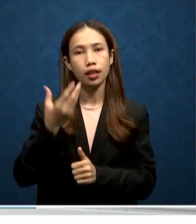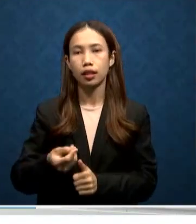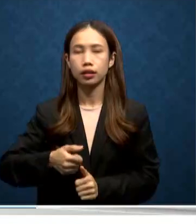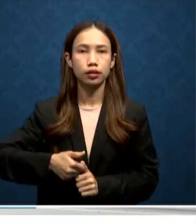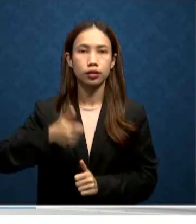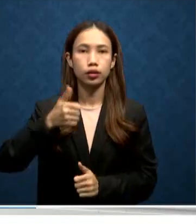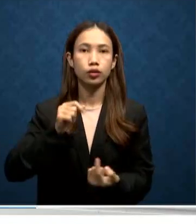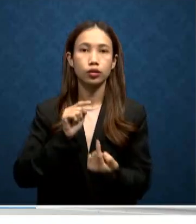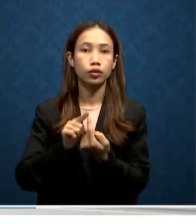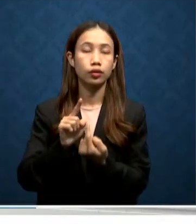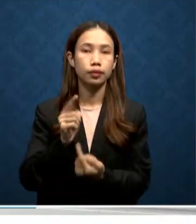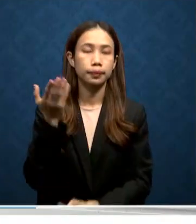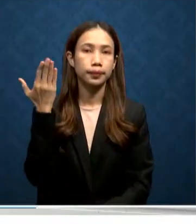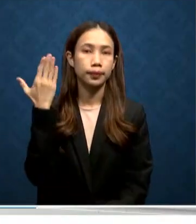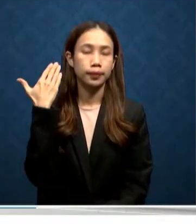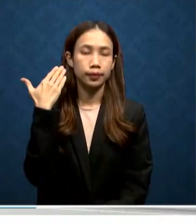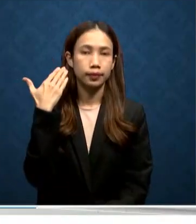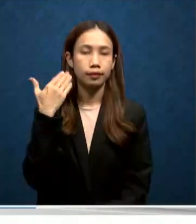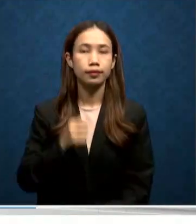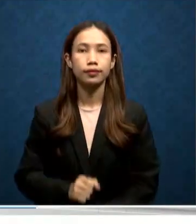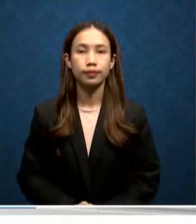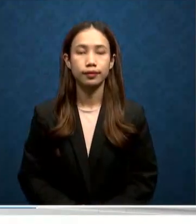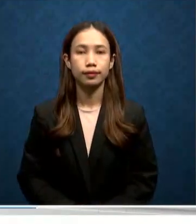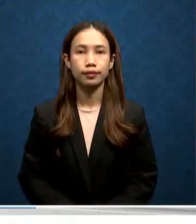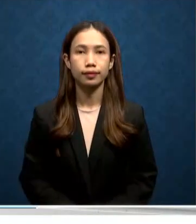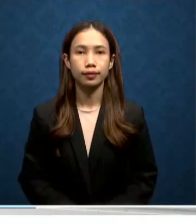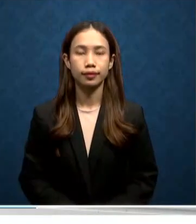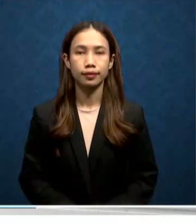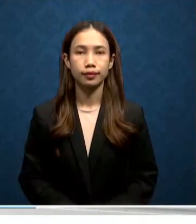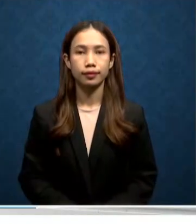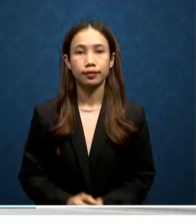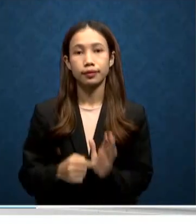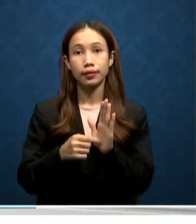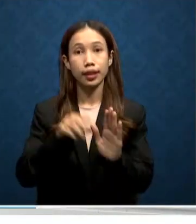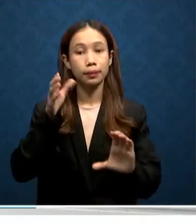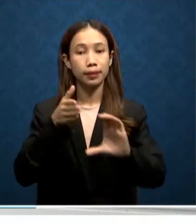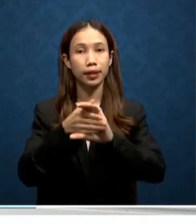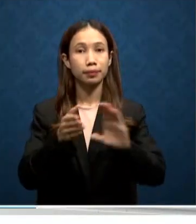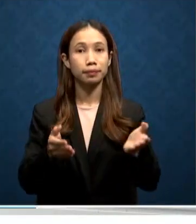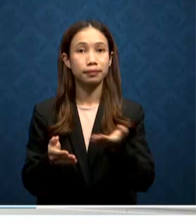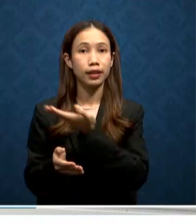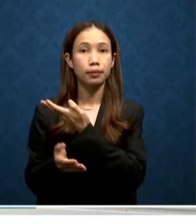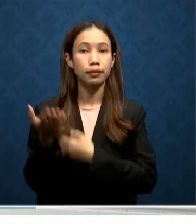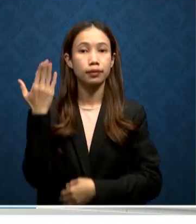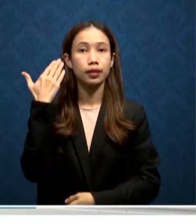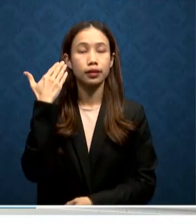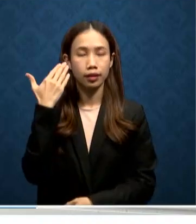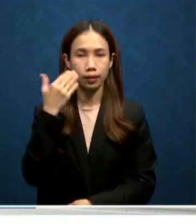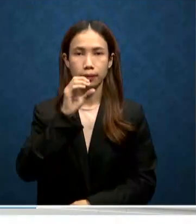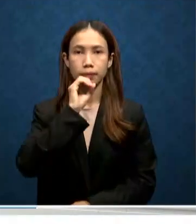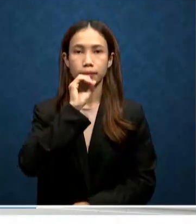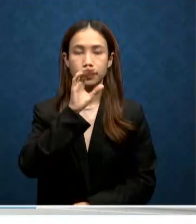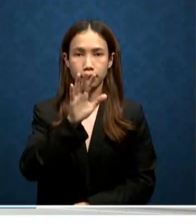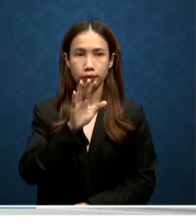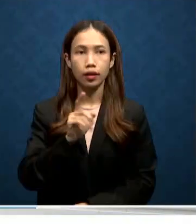เ่ออย่างที่ท่านพลเอกยอดยุทธบุญญาธิการได้นำเสนอไปก็เป็นเรื่องที่ท่าน